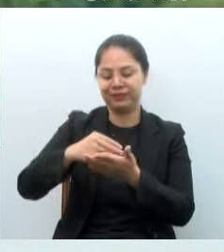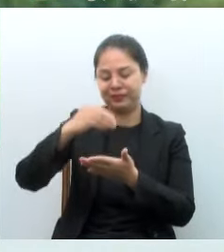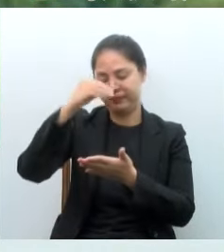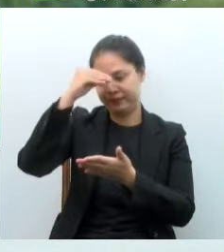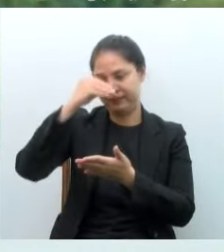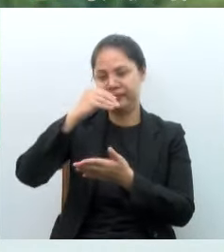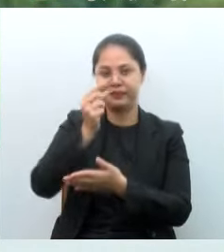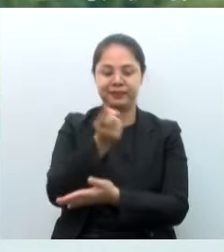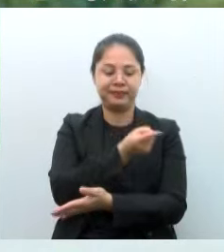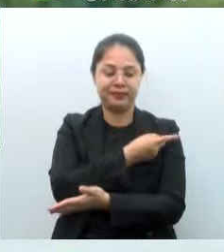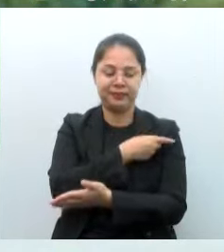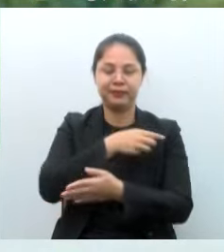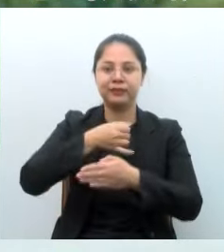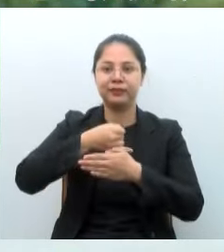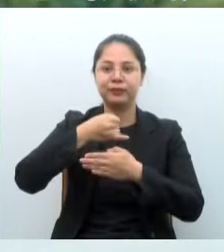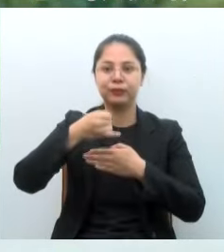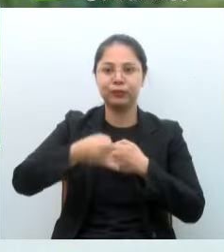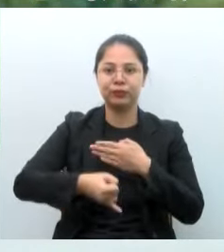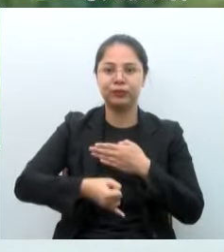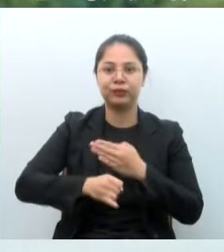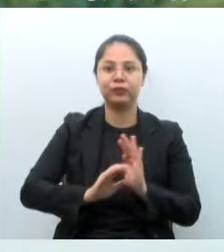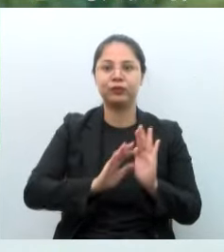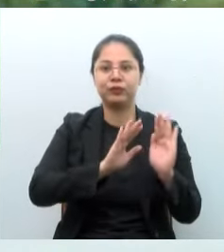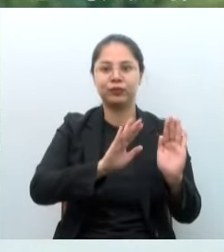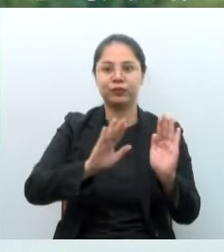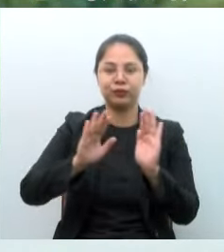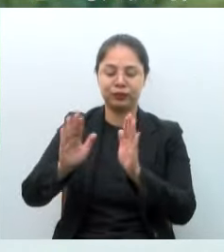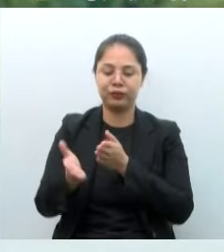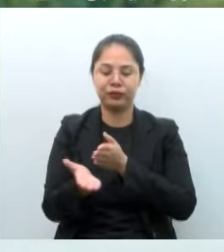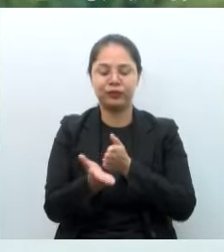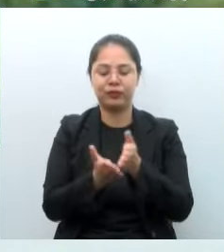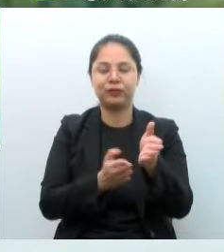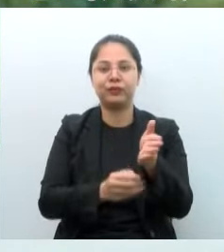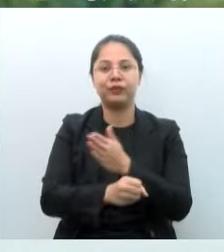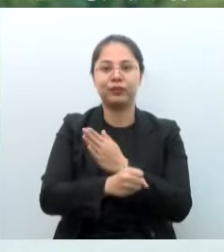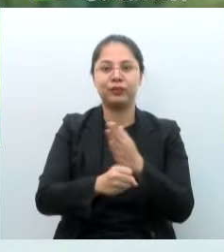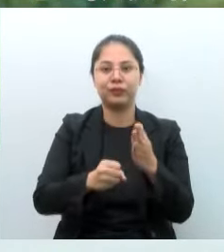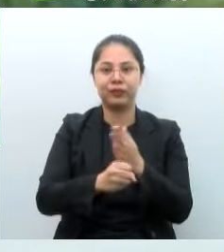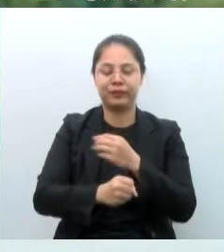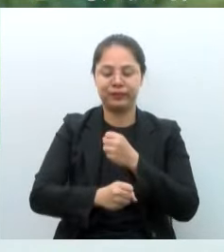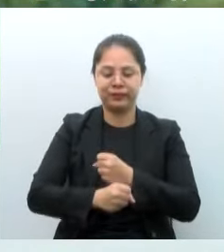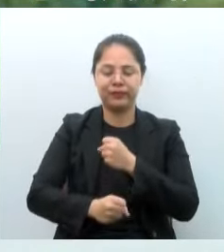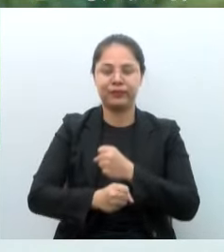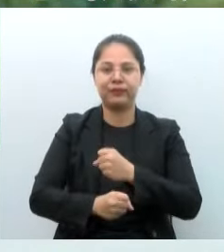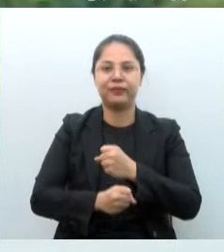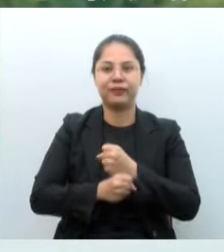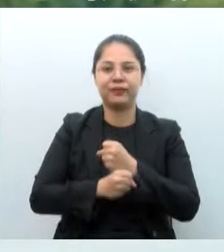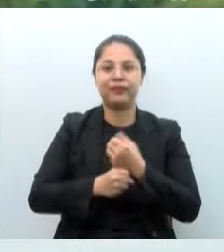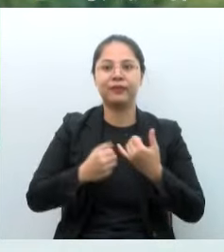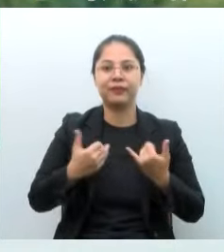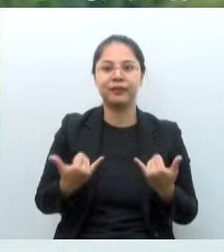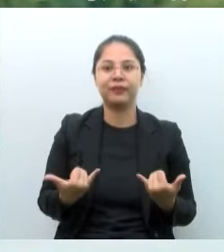อันนี้ก็นำเรียนฝากน้องๆธุรการนะครับทุกคนนะครับที่อยู่ในโรงเรียนนะครับตรง